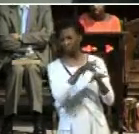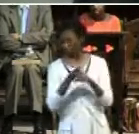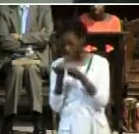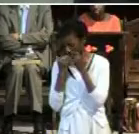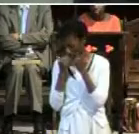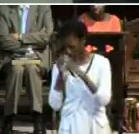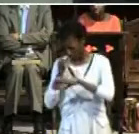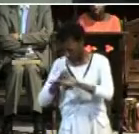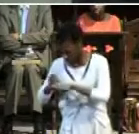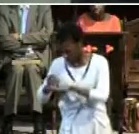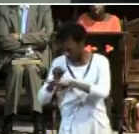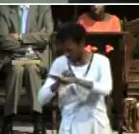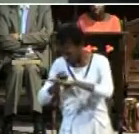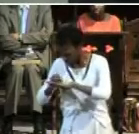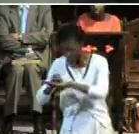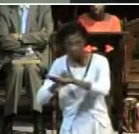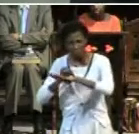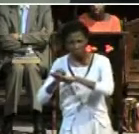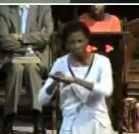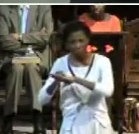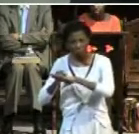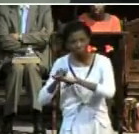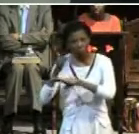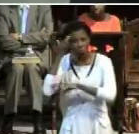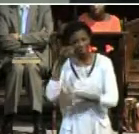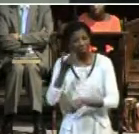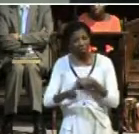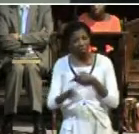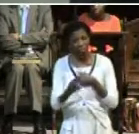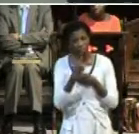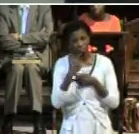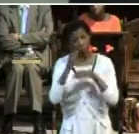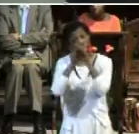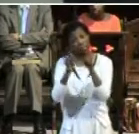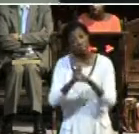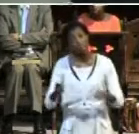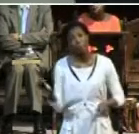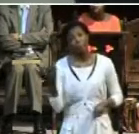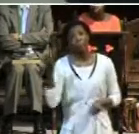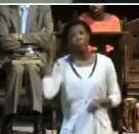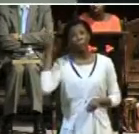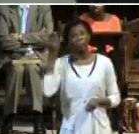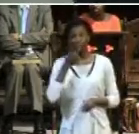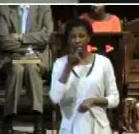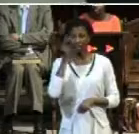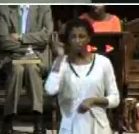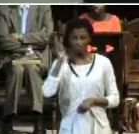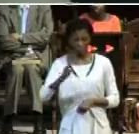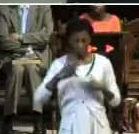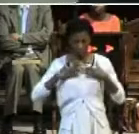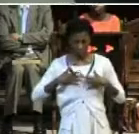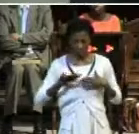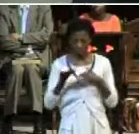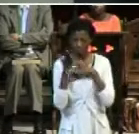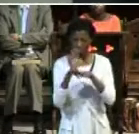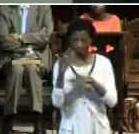de quelqu'un qu'on ne respecte pas profondément. C'est vraiment une attitude d'humilité